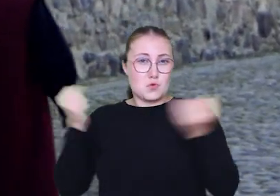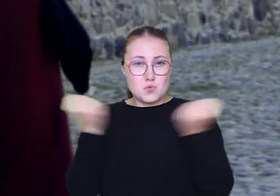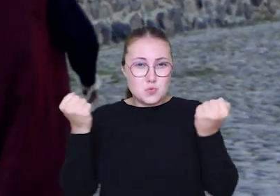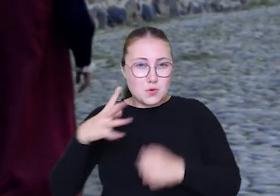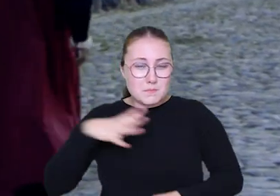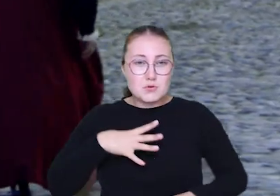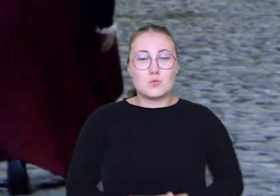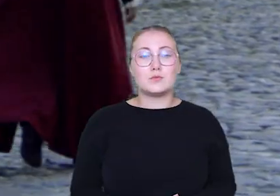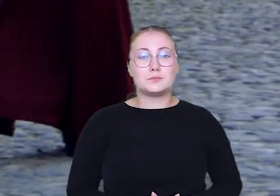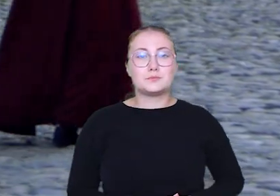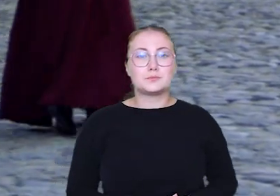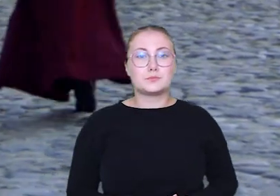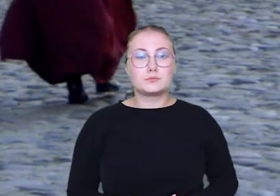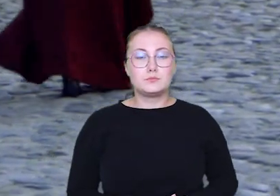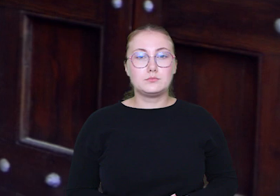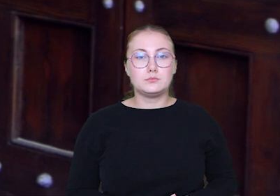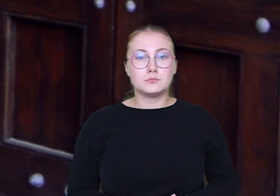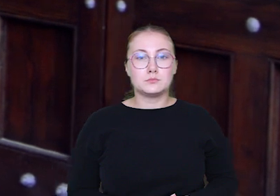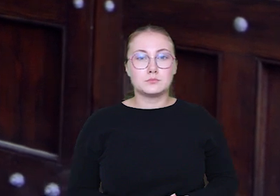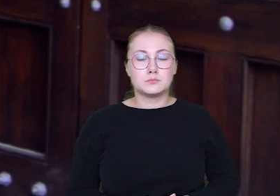owocne lata w jego życiu.